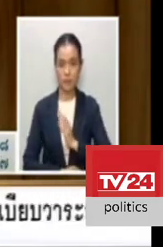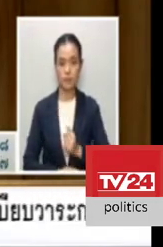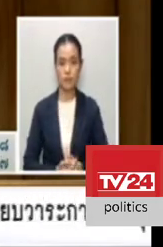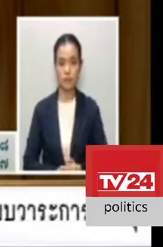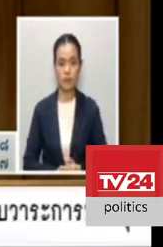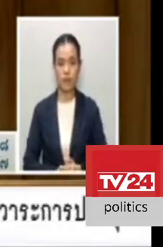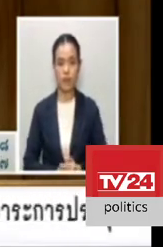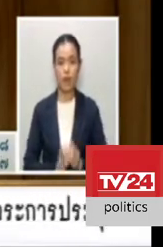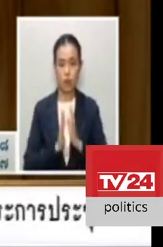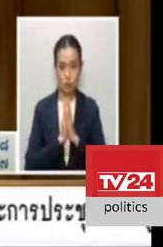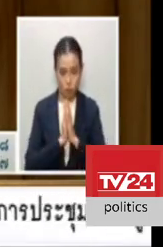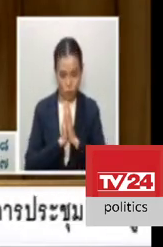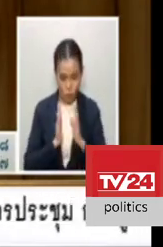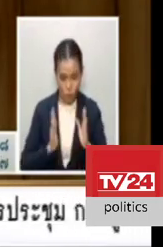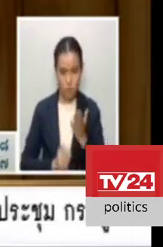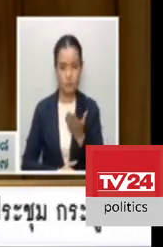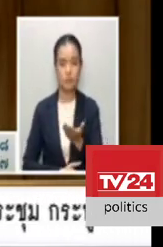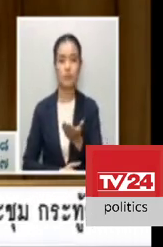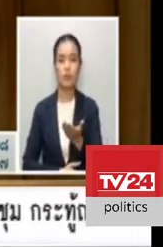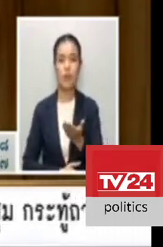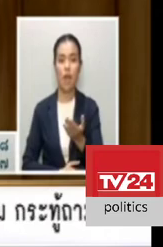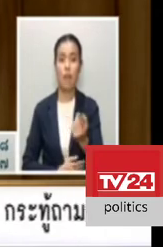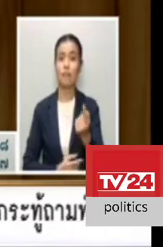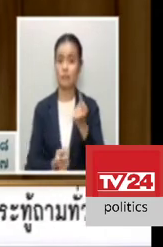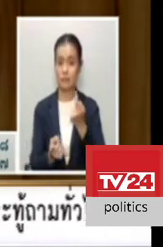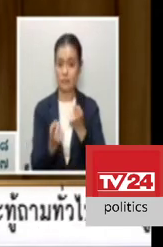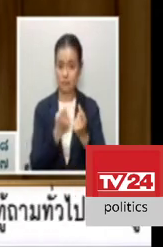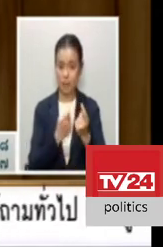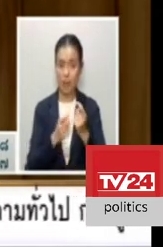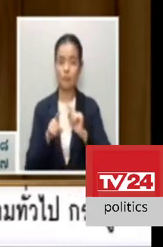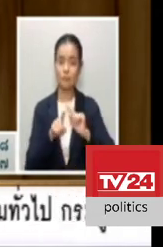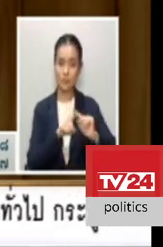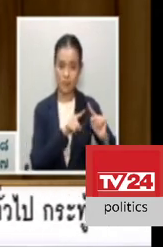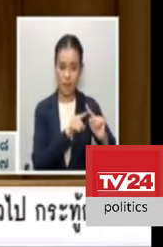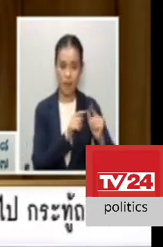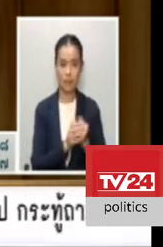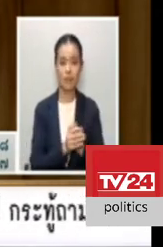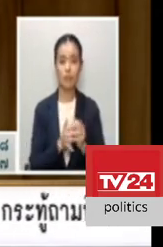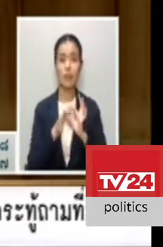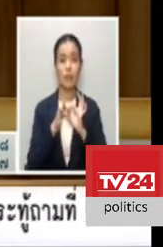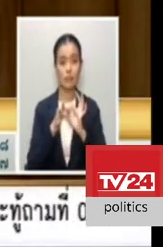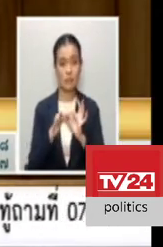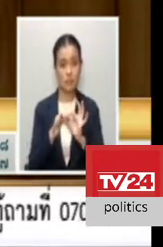ขอขอบคุณที่ได้ถามคำถามต่างๆที่เกี่ยวกับ